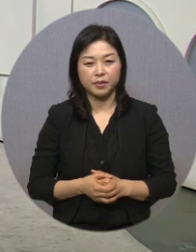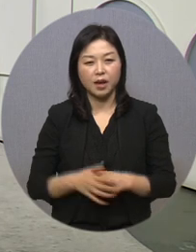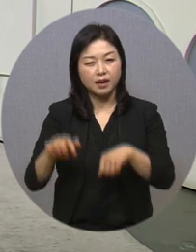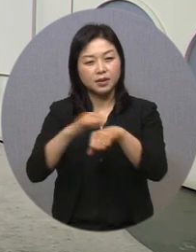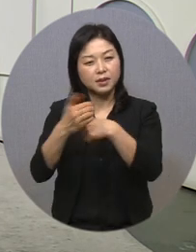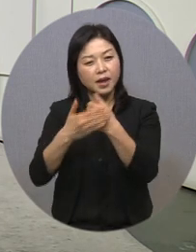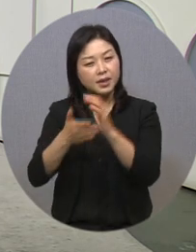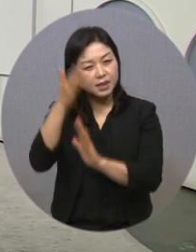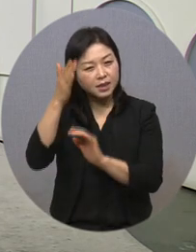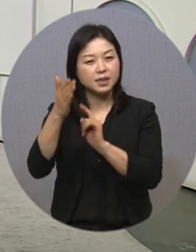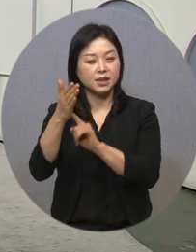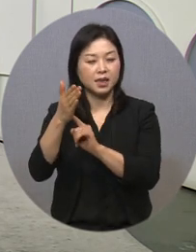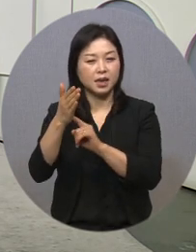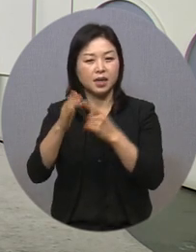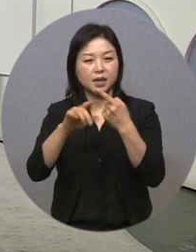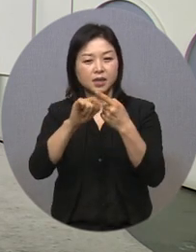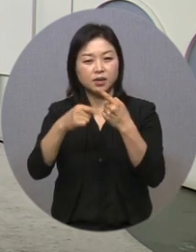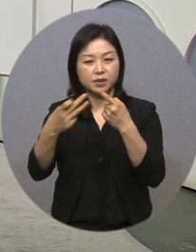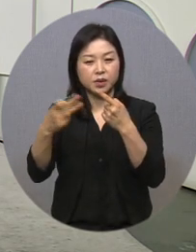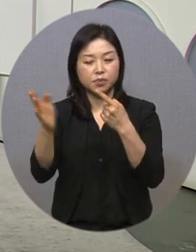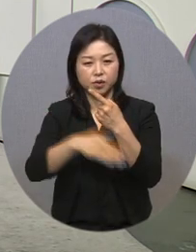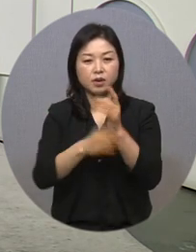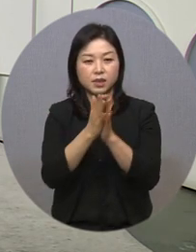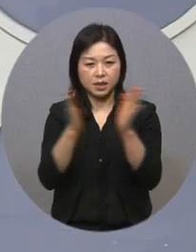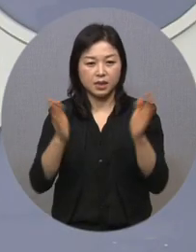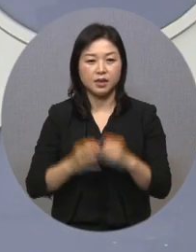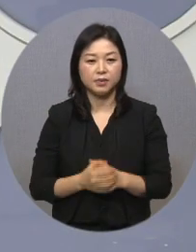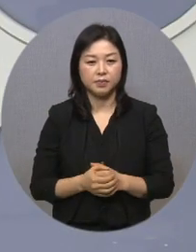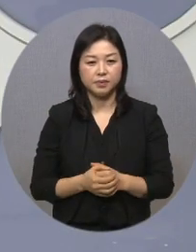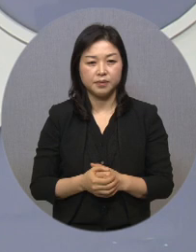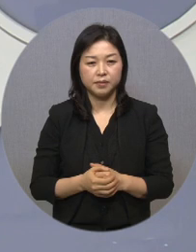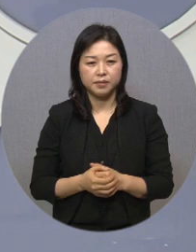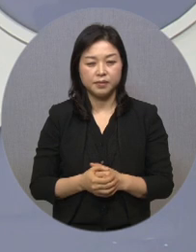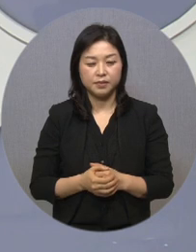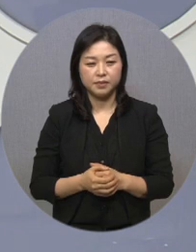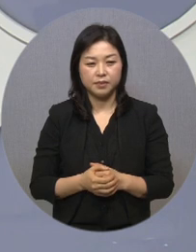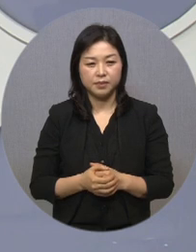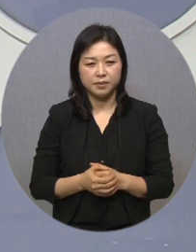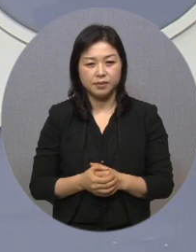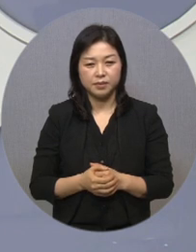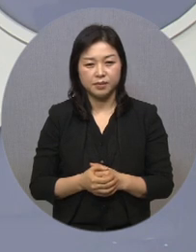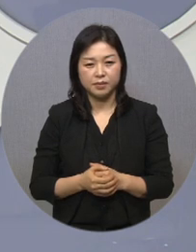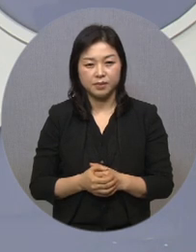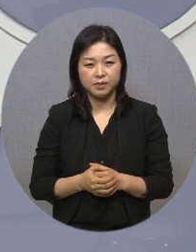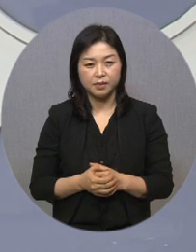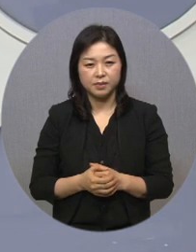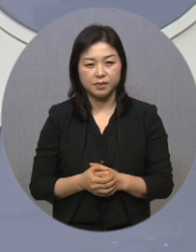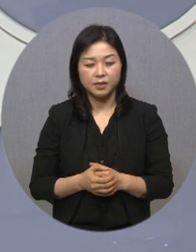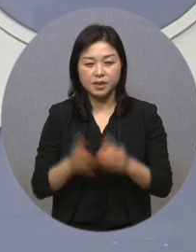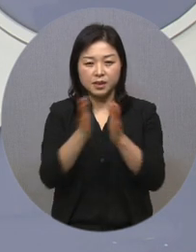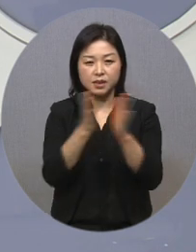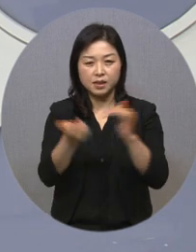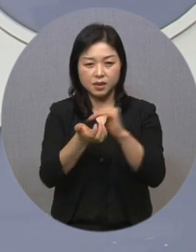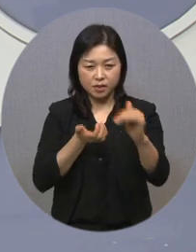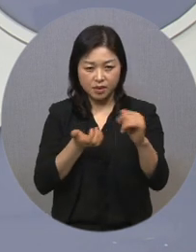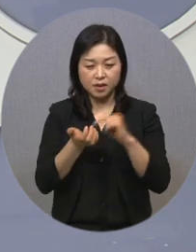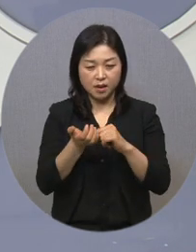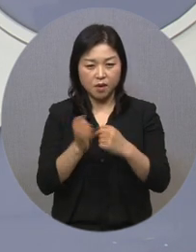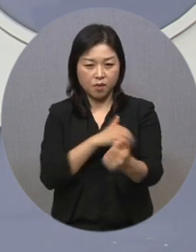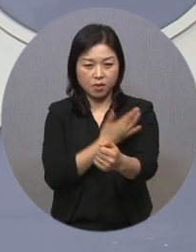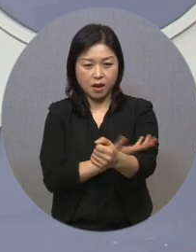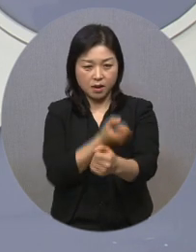특례시가 내년 1월 13일부터 실시가 되는데 이 실시되기 전까지의 권한도